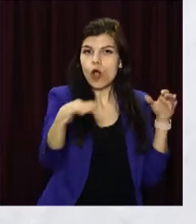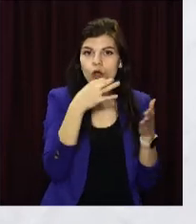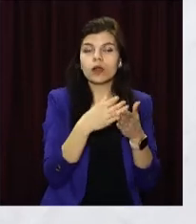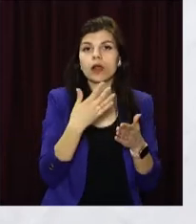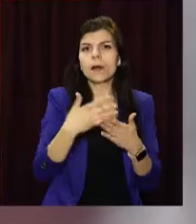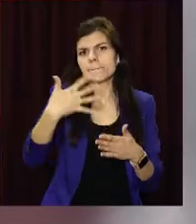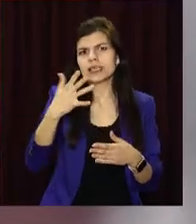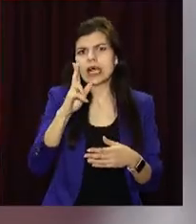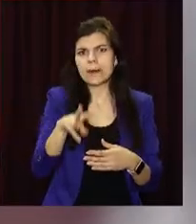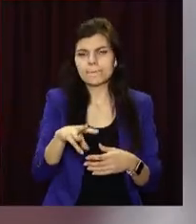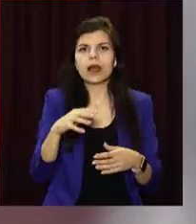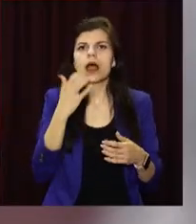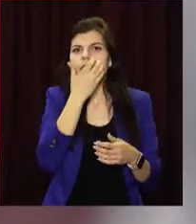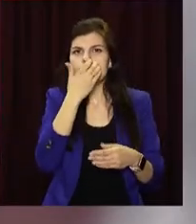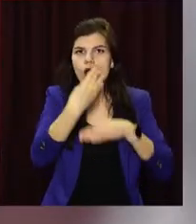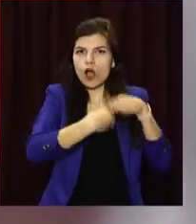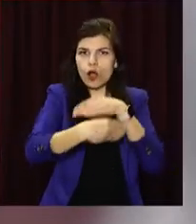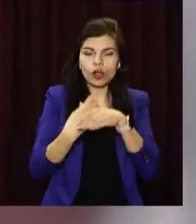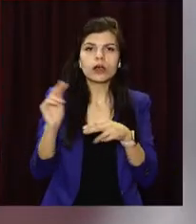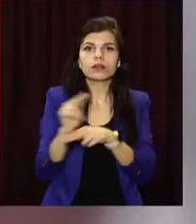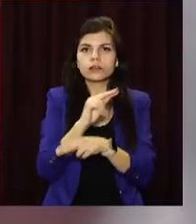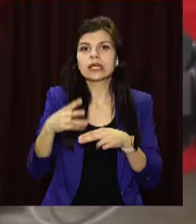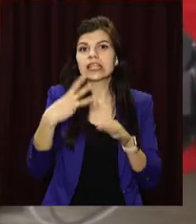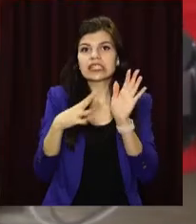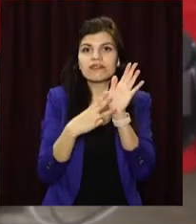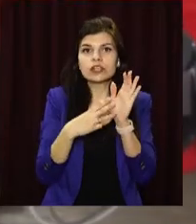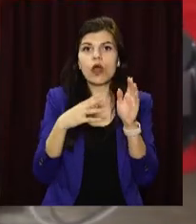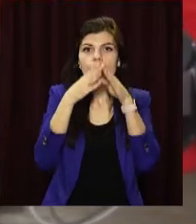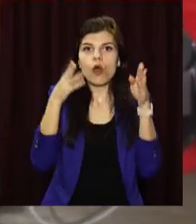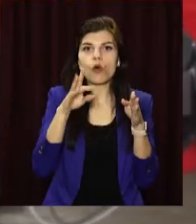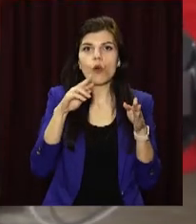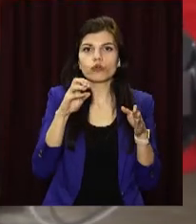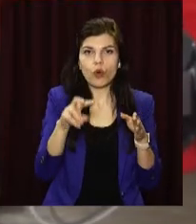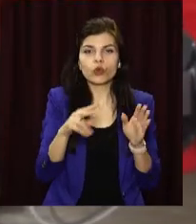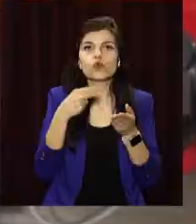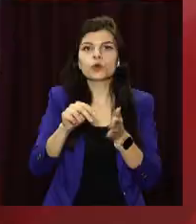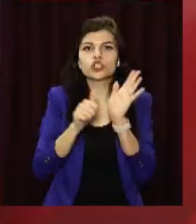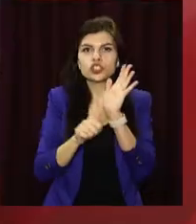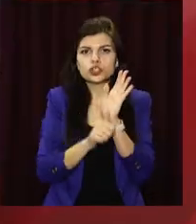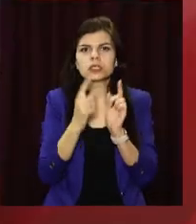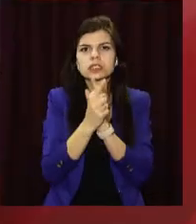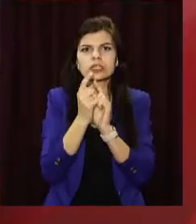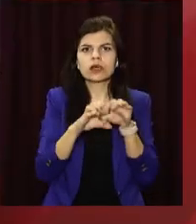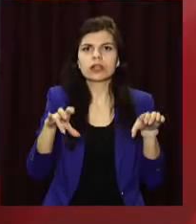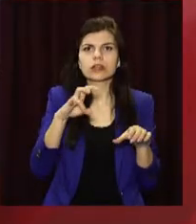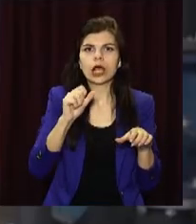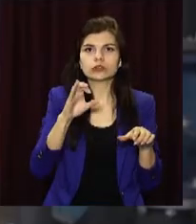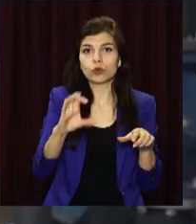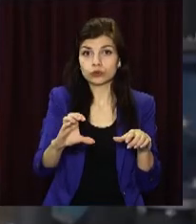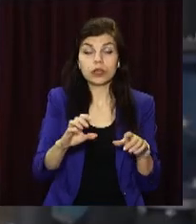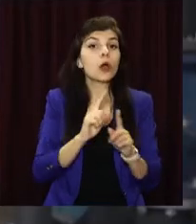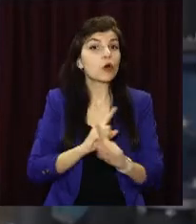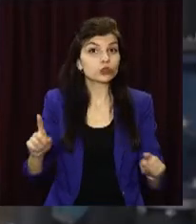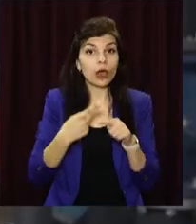кілометрів теплоізоляції, відремонтували 38 котлів, придбали 60 модернізованих насосів. Особливістю цього